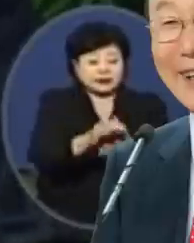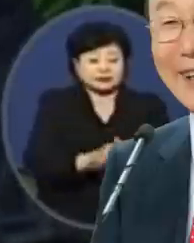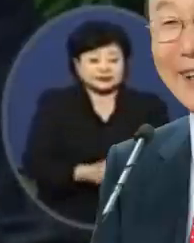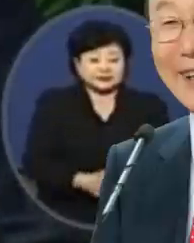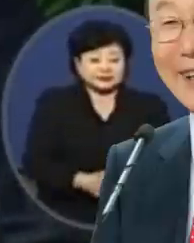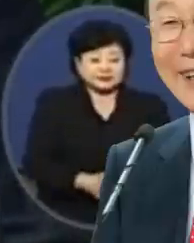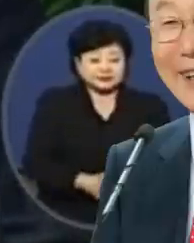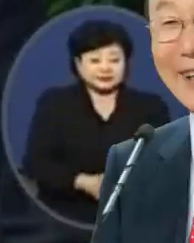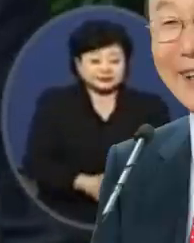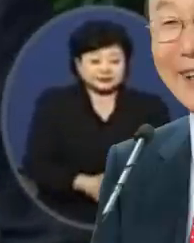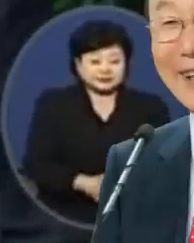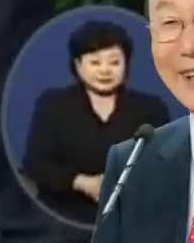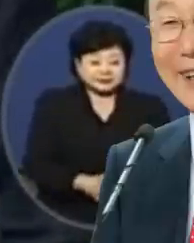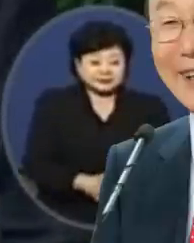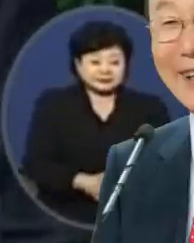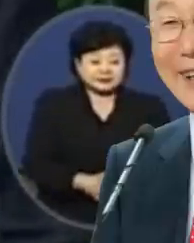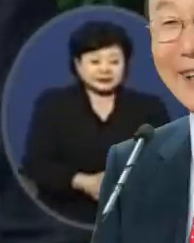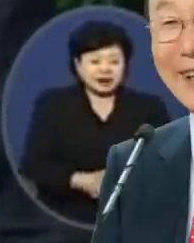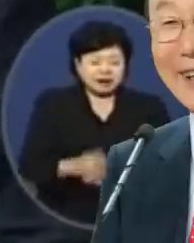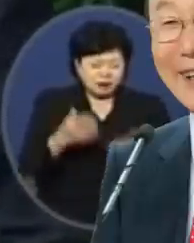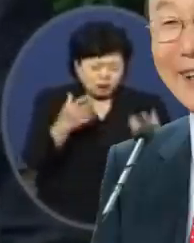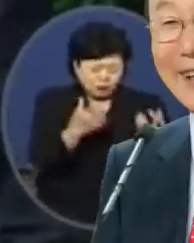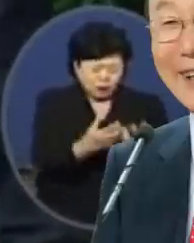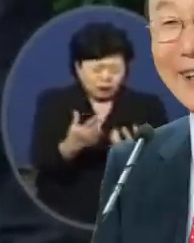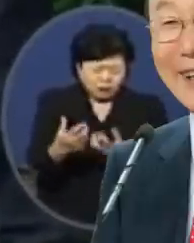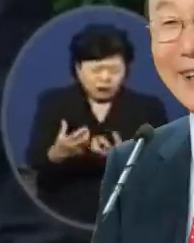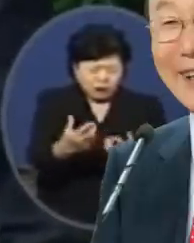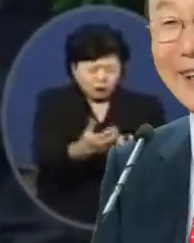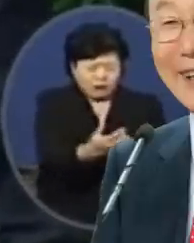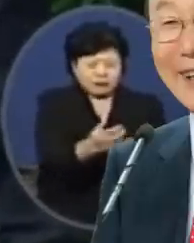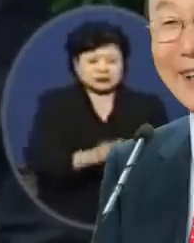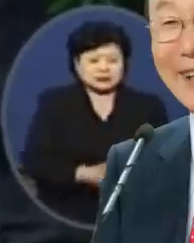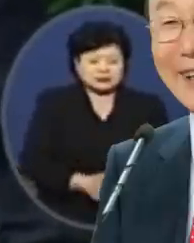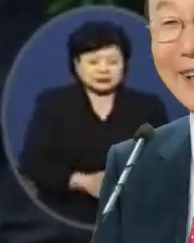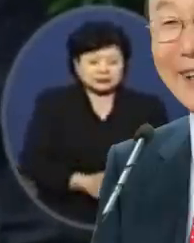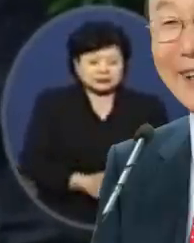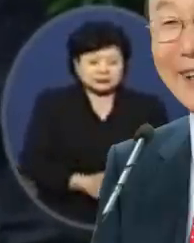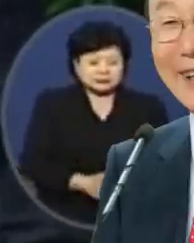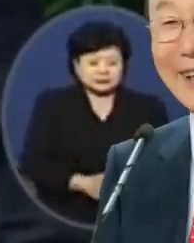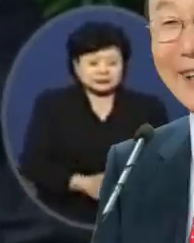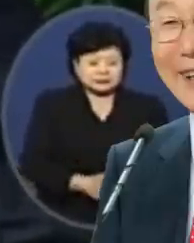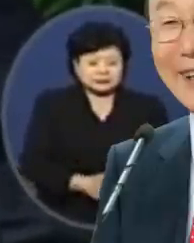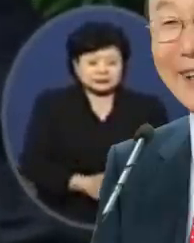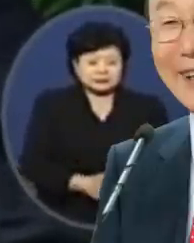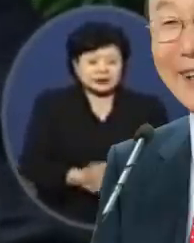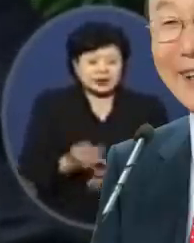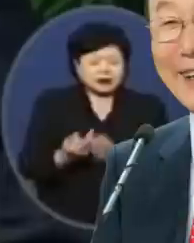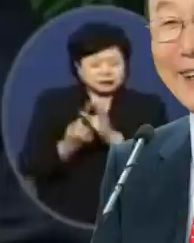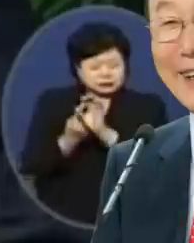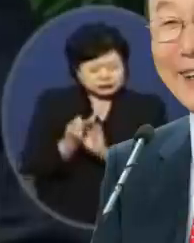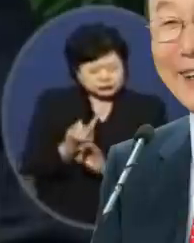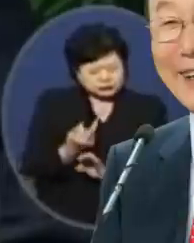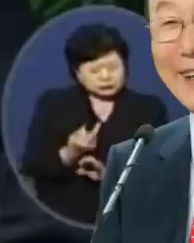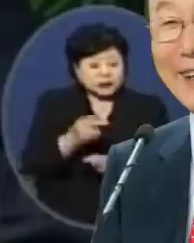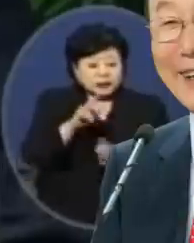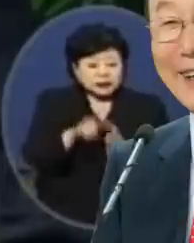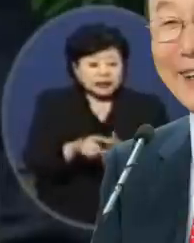따라왔어요. 거의 인산인이 아닙니까? 해가 연녀 져가고 있으니까